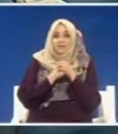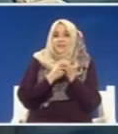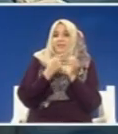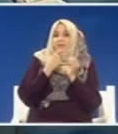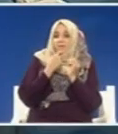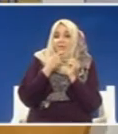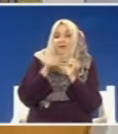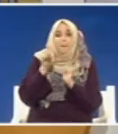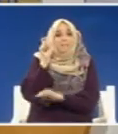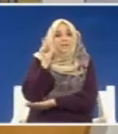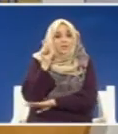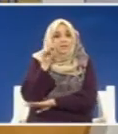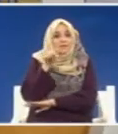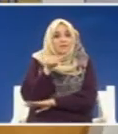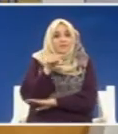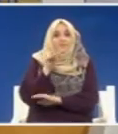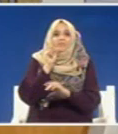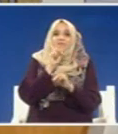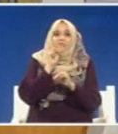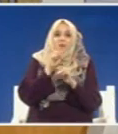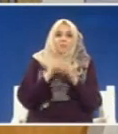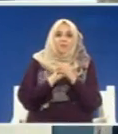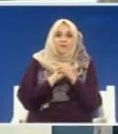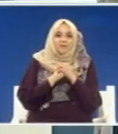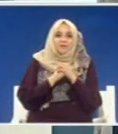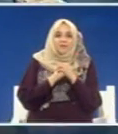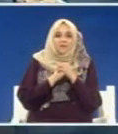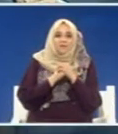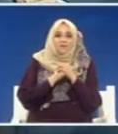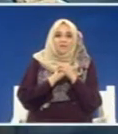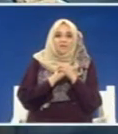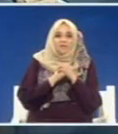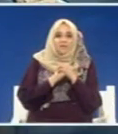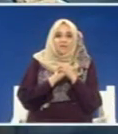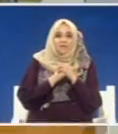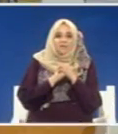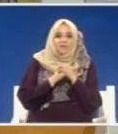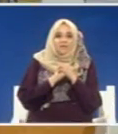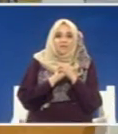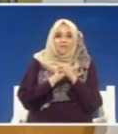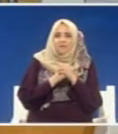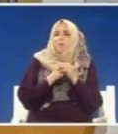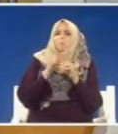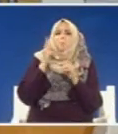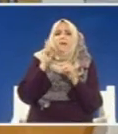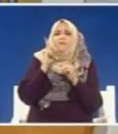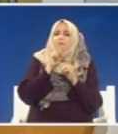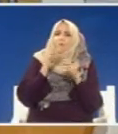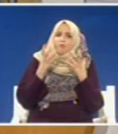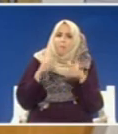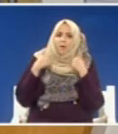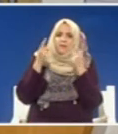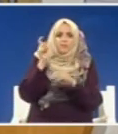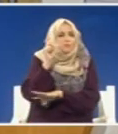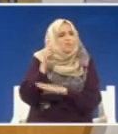تعيينا لمكان صلاة النساء، لكن قال لا تمنعوا ماء الله مساجد الله، معناه إذا أرادت المرأة أن تذهب إلى